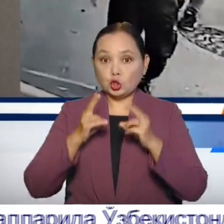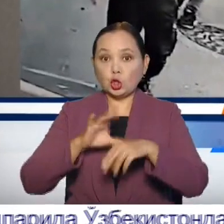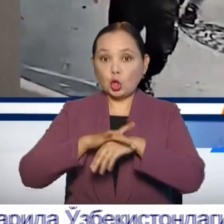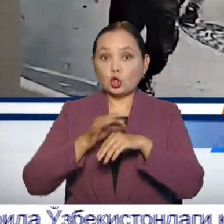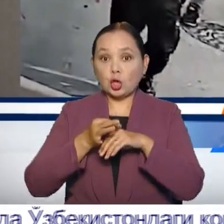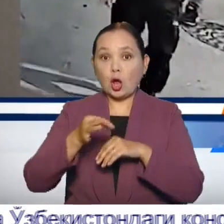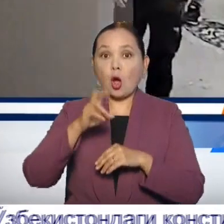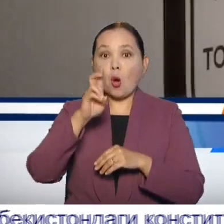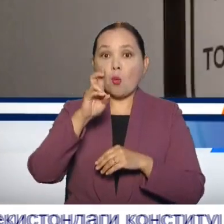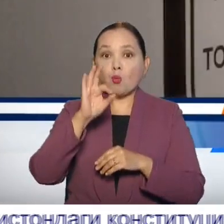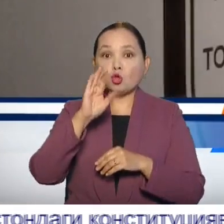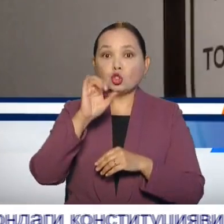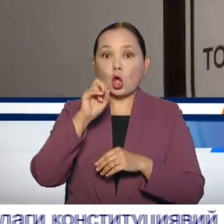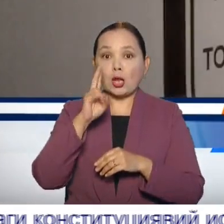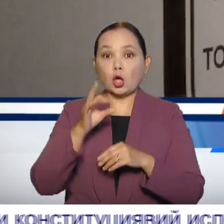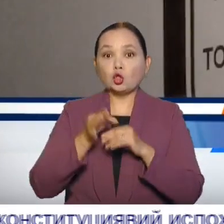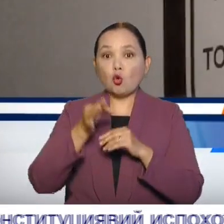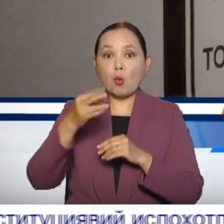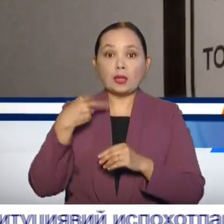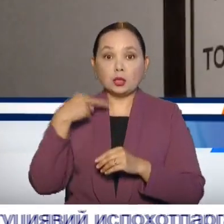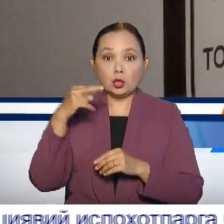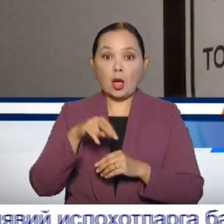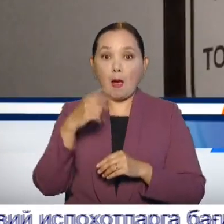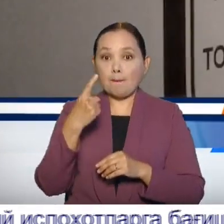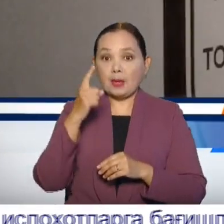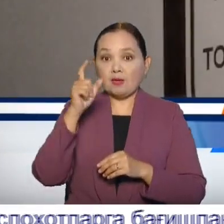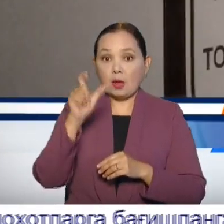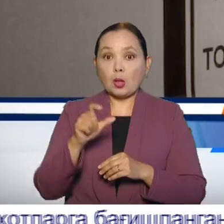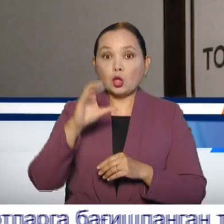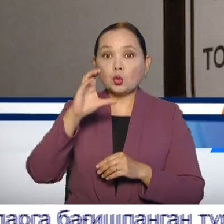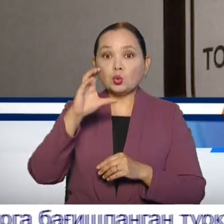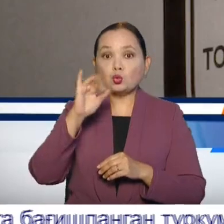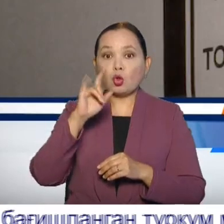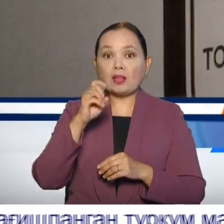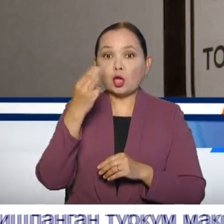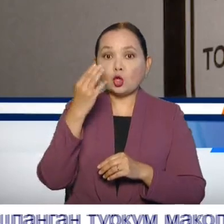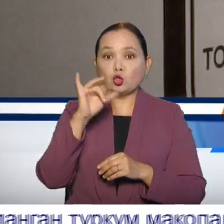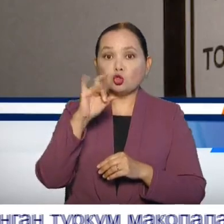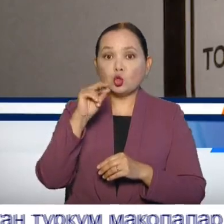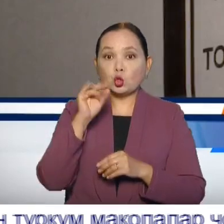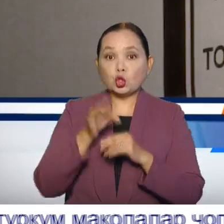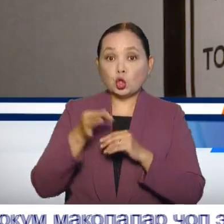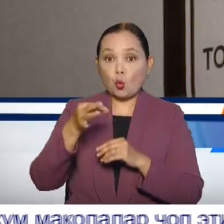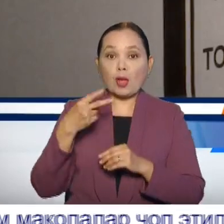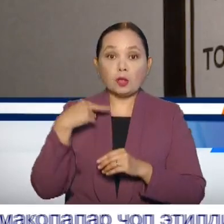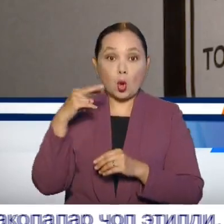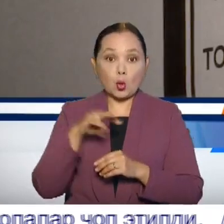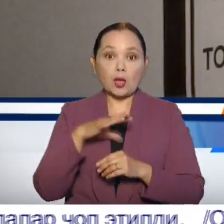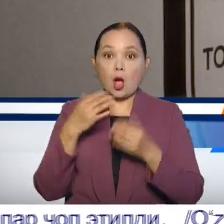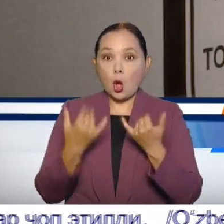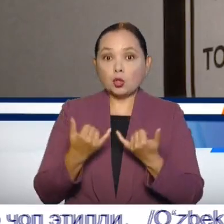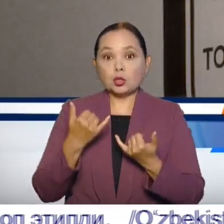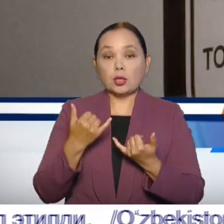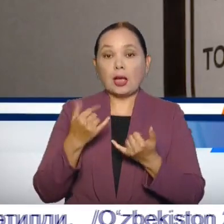viloyati Bo'stonliq tumanidan qo'lga olindi. Bir nafar esa Surxondaryo viloyati Sho'rchi tumanidan qo'lga olinib, hozirgi kunda ularga